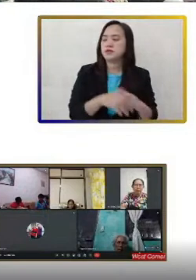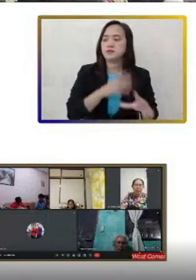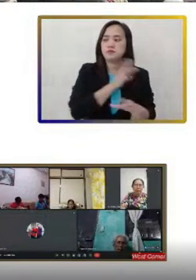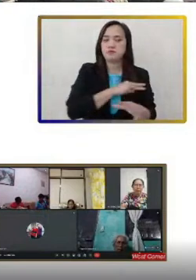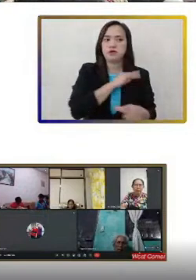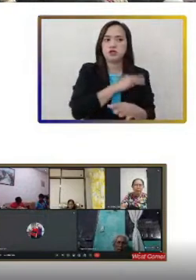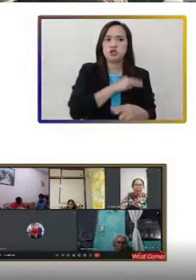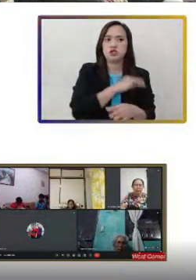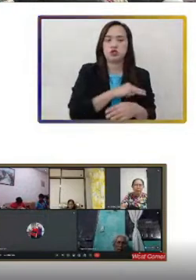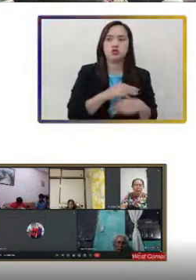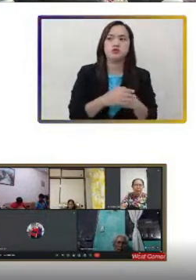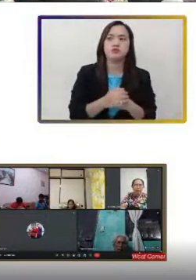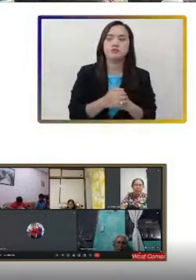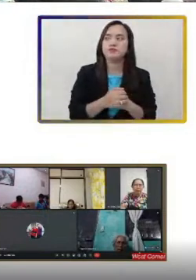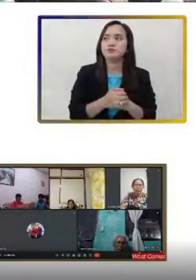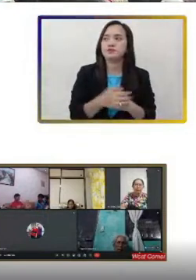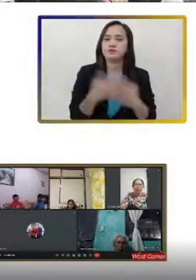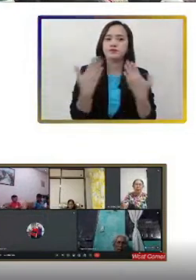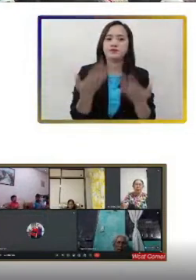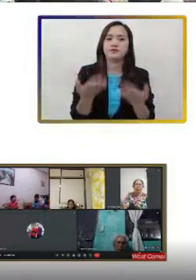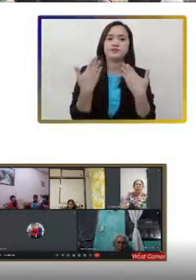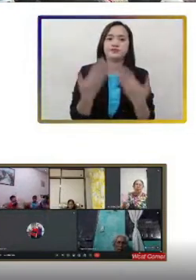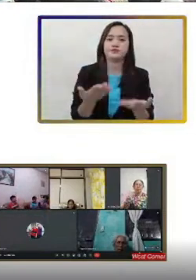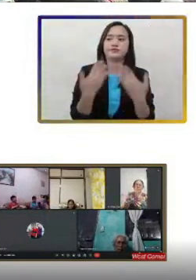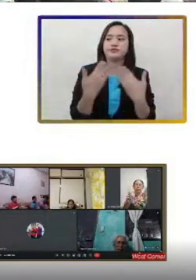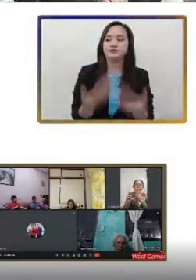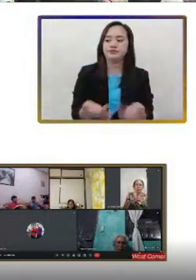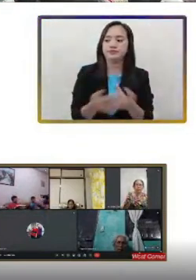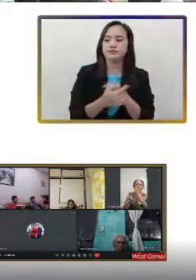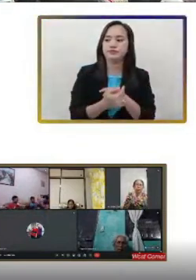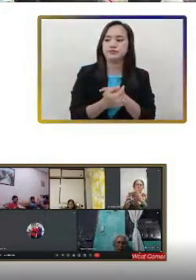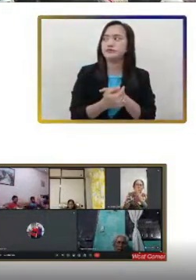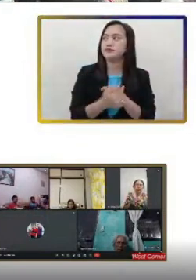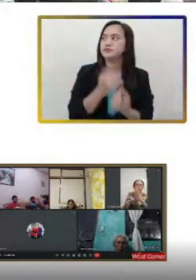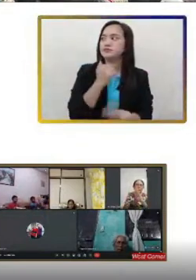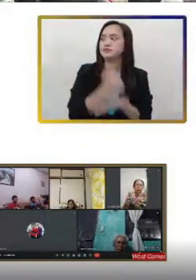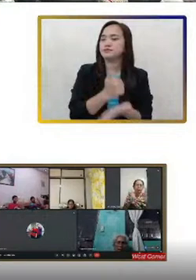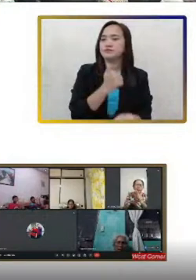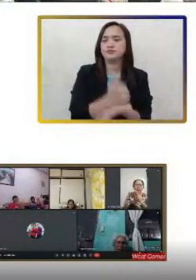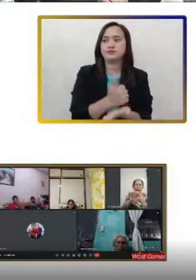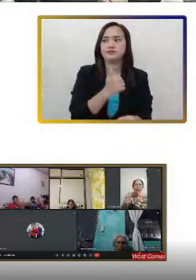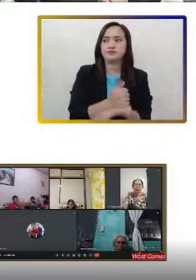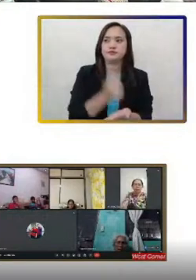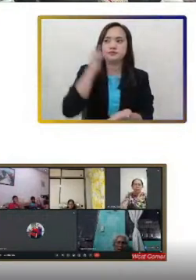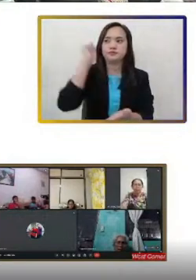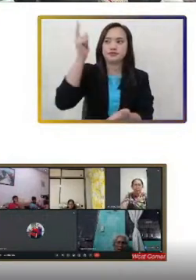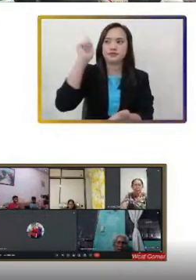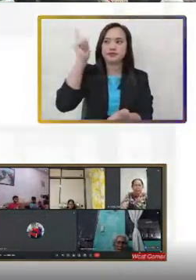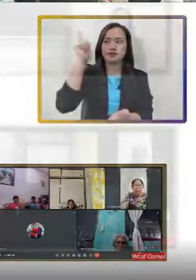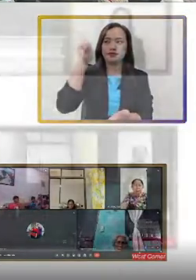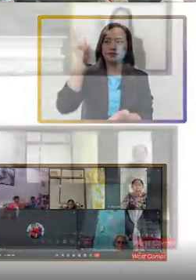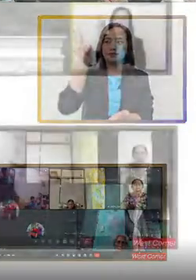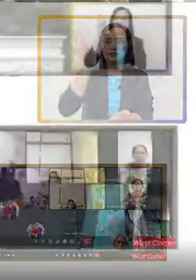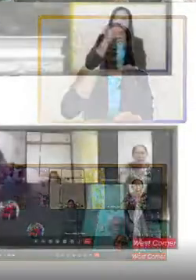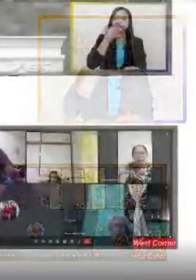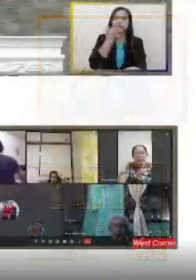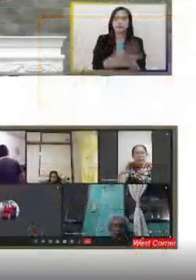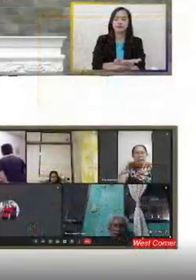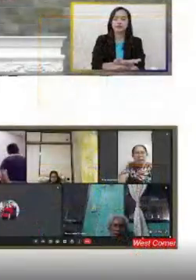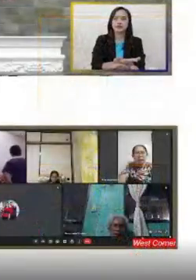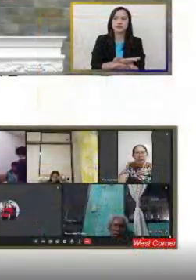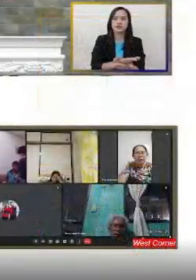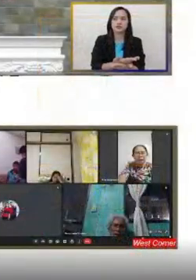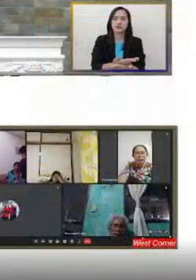natin. Pakipa-highlight mga. Yan. Amen. Amen. Amen. Yan po sila. Magandang hapon sa inyo dyan, Sir